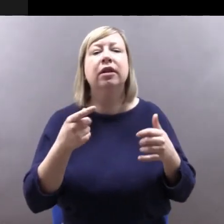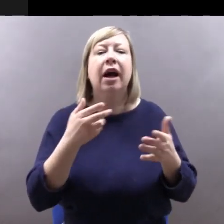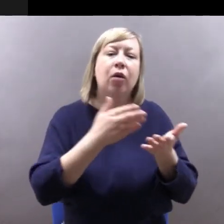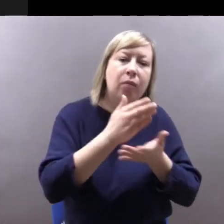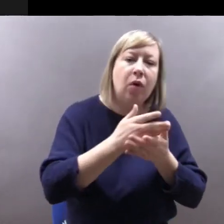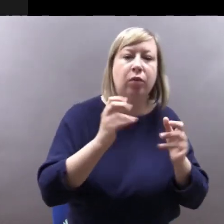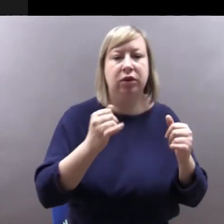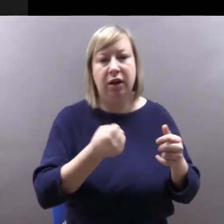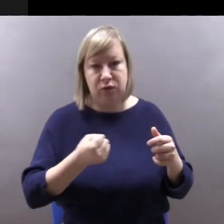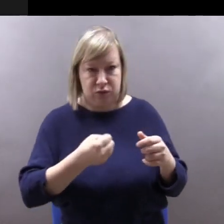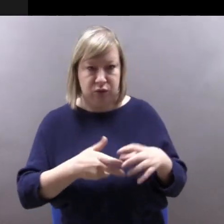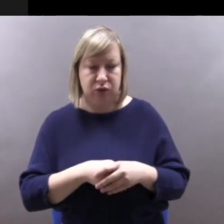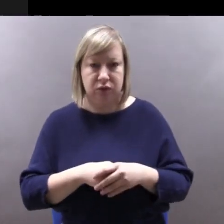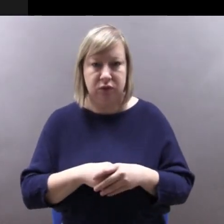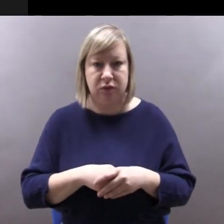obsługiwał ją